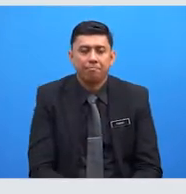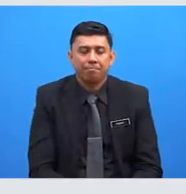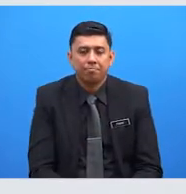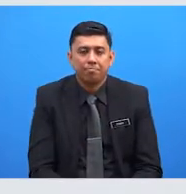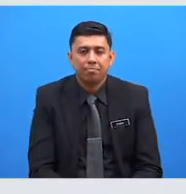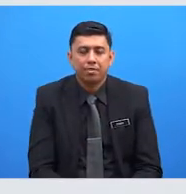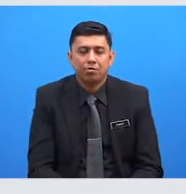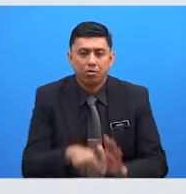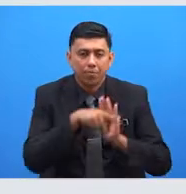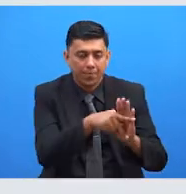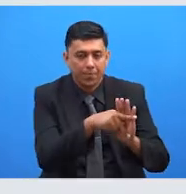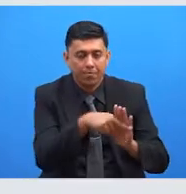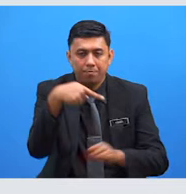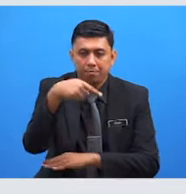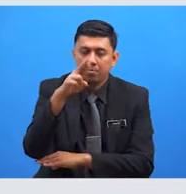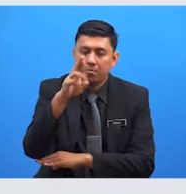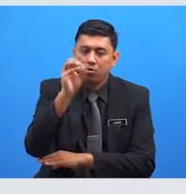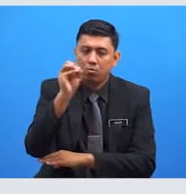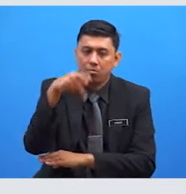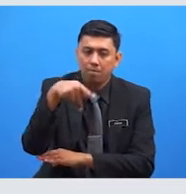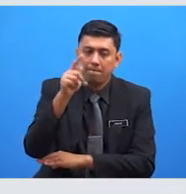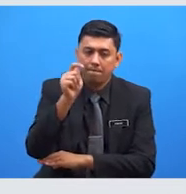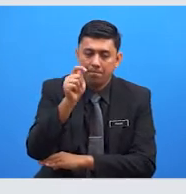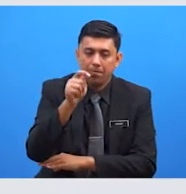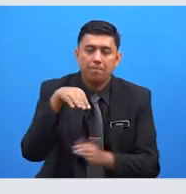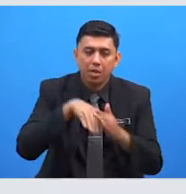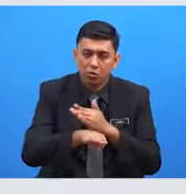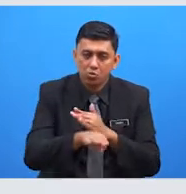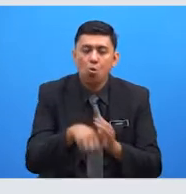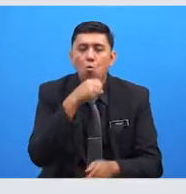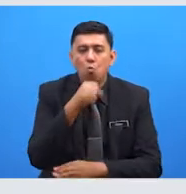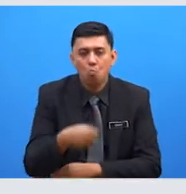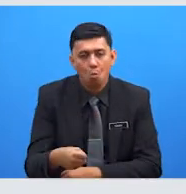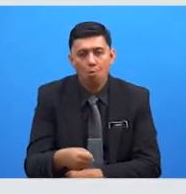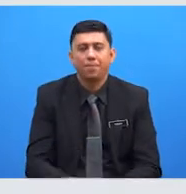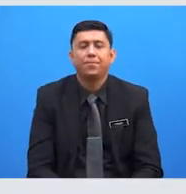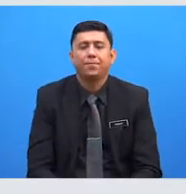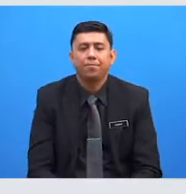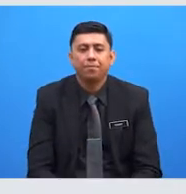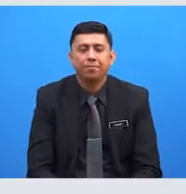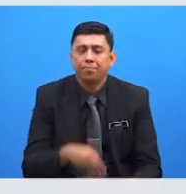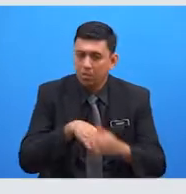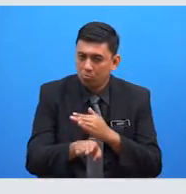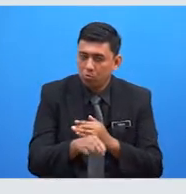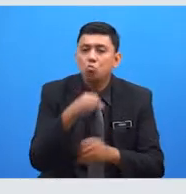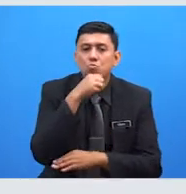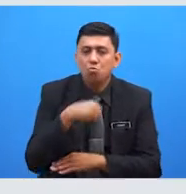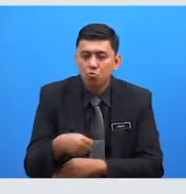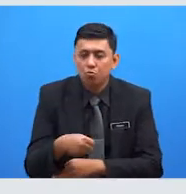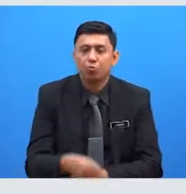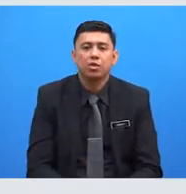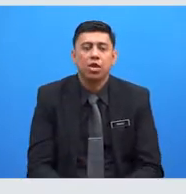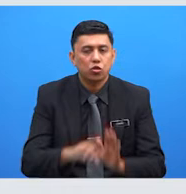Kemudian, dipaparkan kotak prompt dengan ruangan untuk memasukkan umur. Masukkan